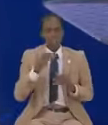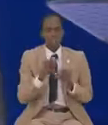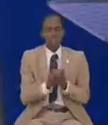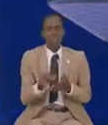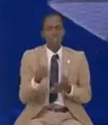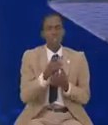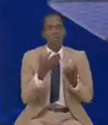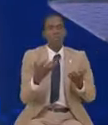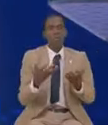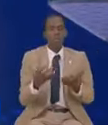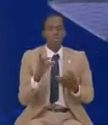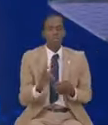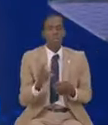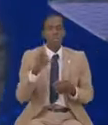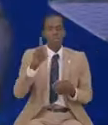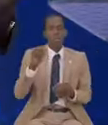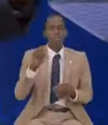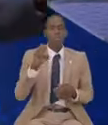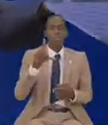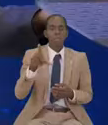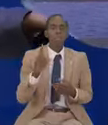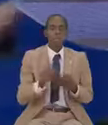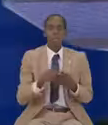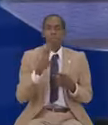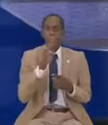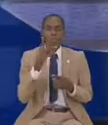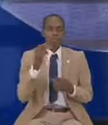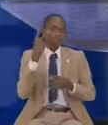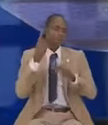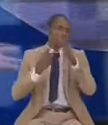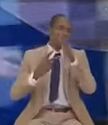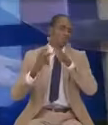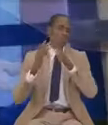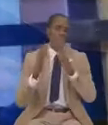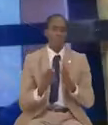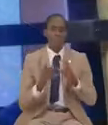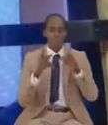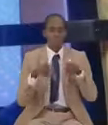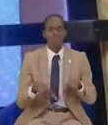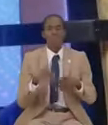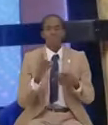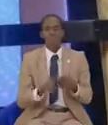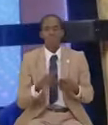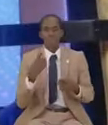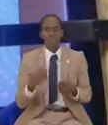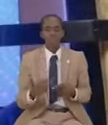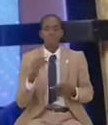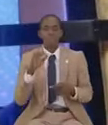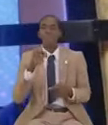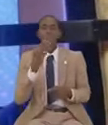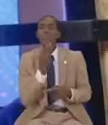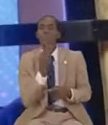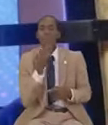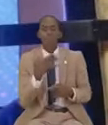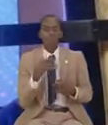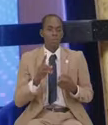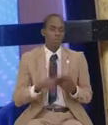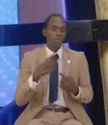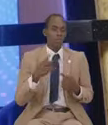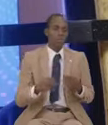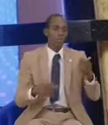le Seigneur veut que Daniel soit un prophète au paillettes et aux Juifs si Daniel est resté dans son pays seulement à